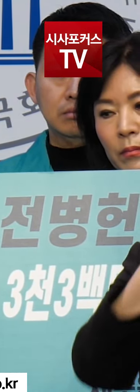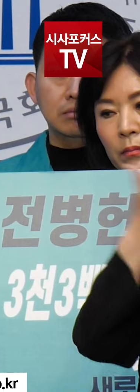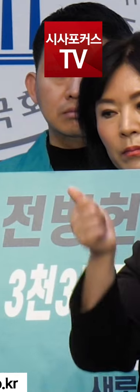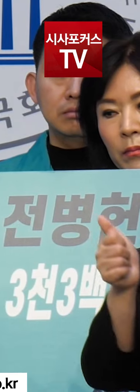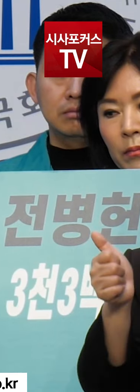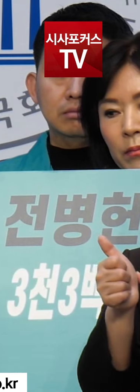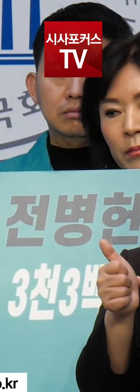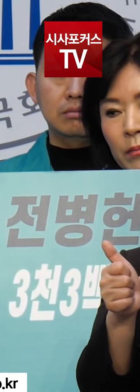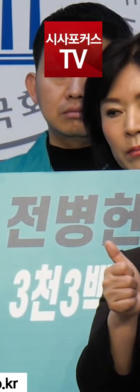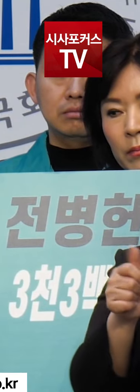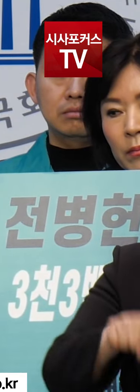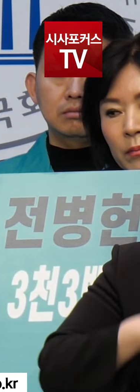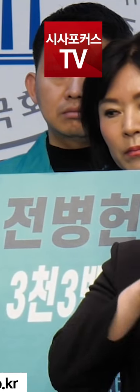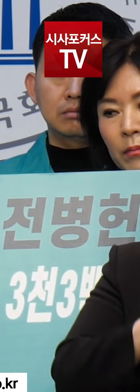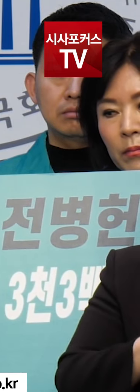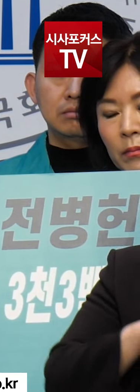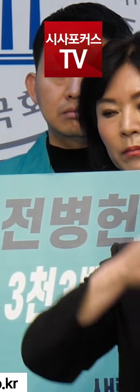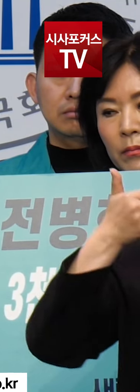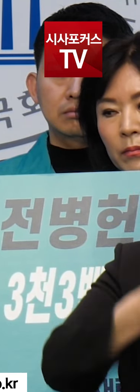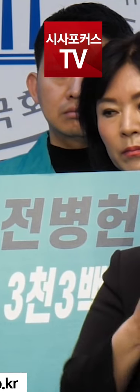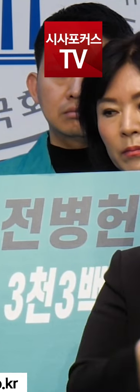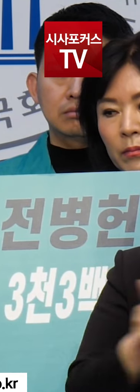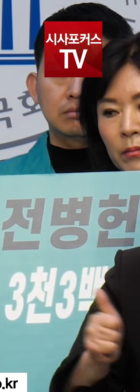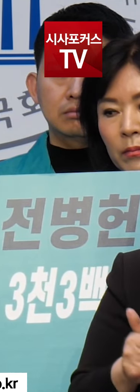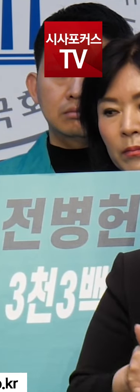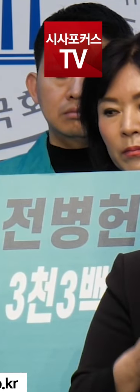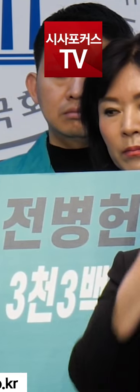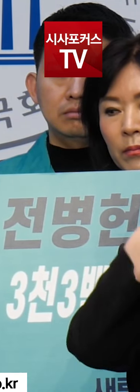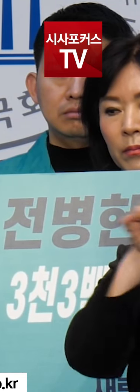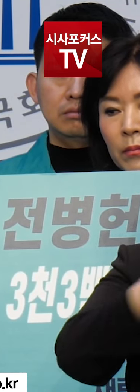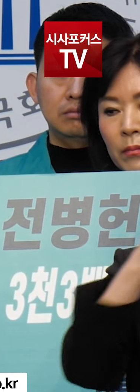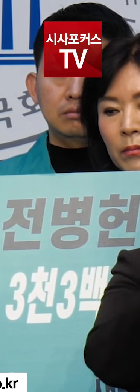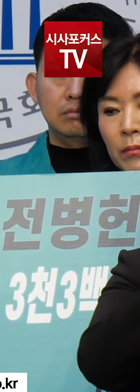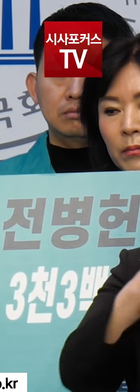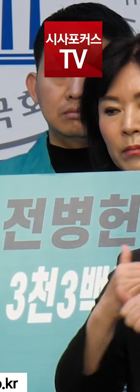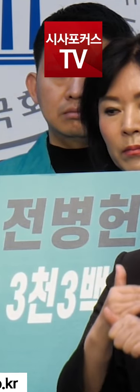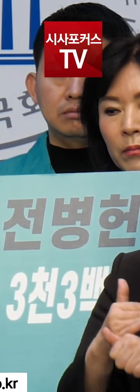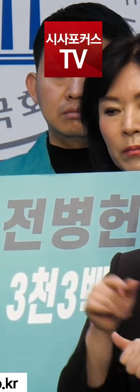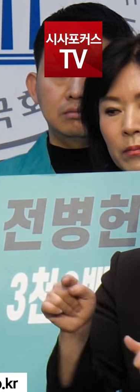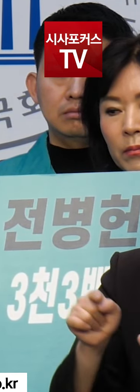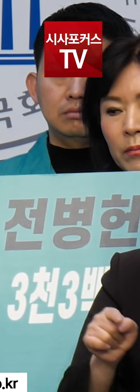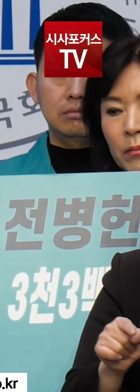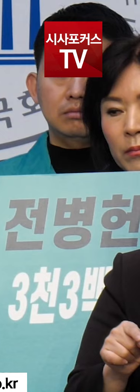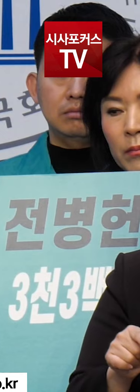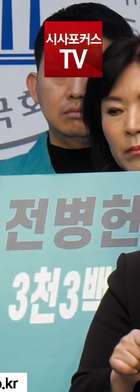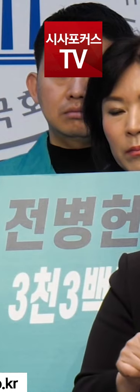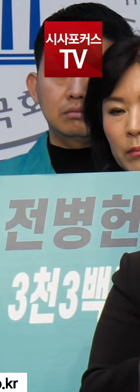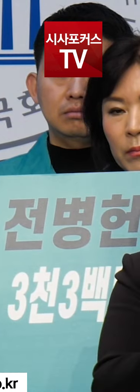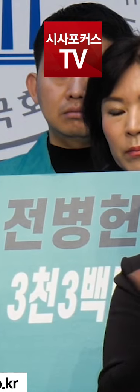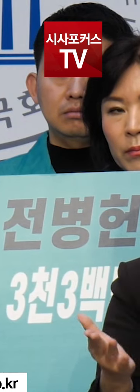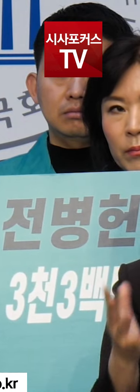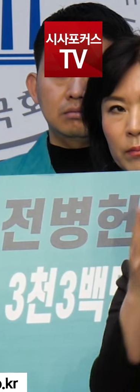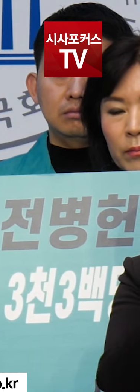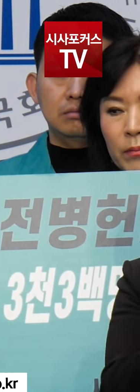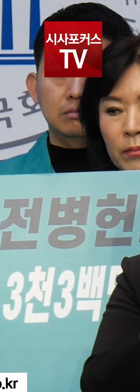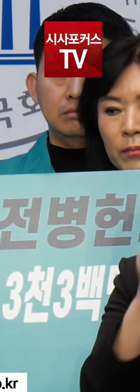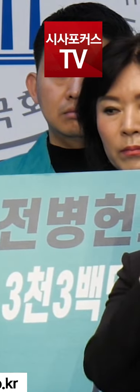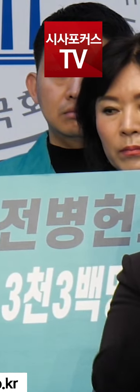대표는 자신에게 반대하는 의원들을 쳐내며 떡잎이 져야 새순이 자란다고